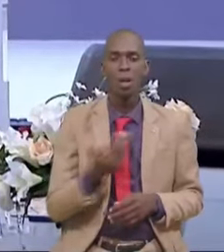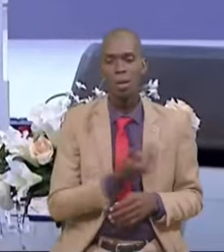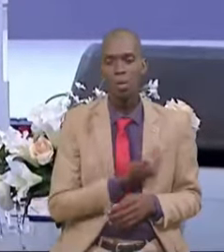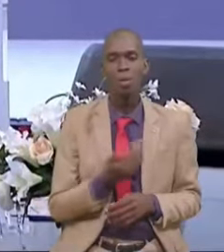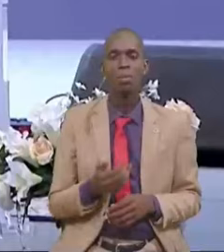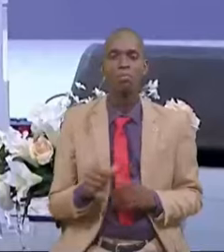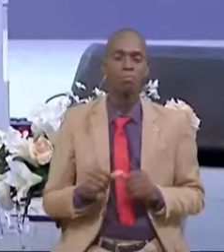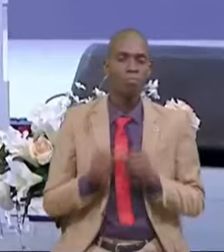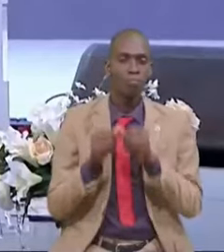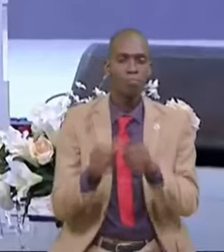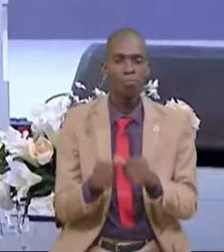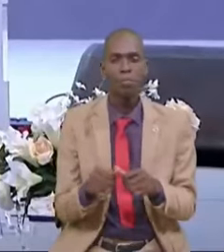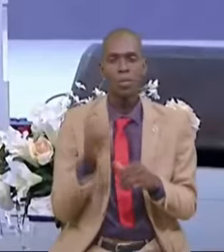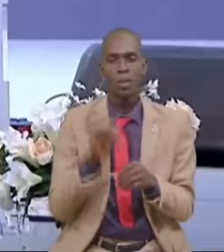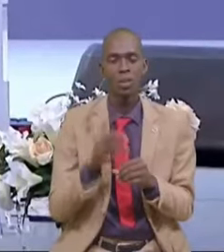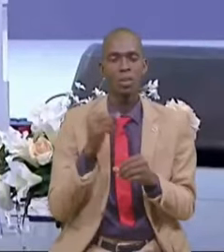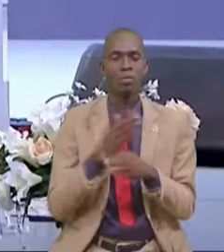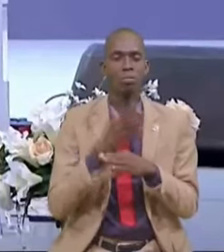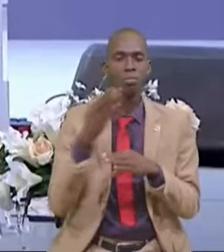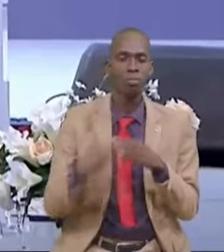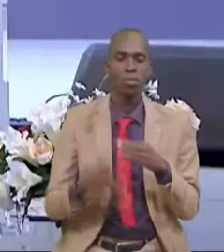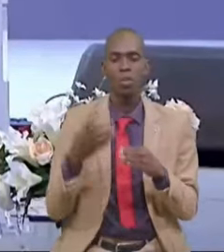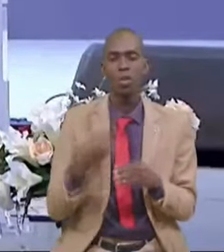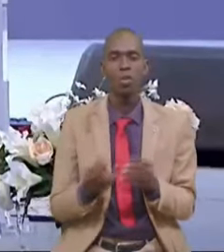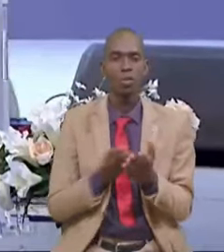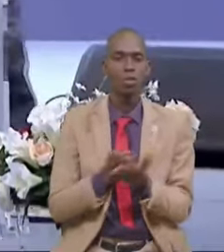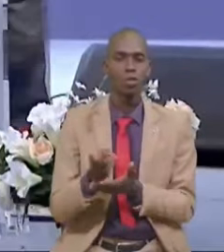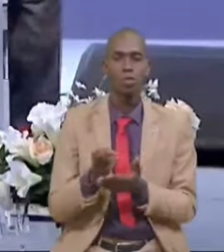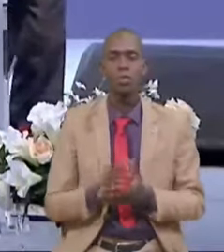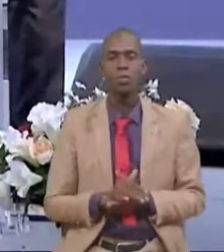Notre persévérance dans la totalité de la vérité.